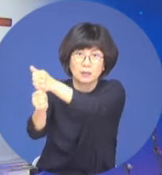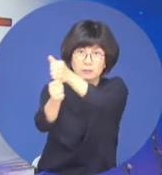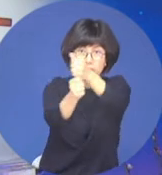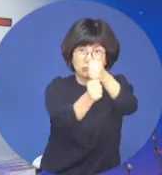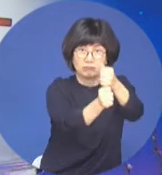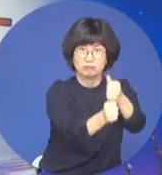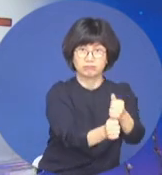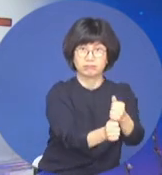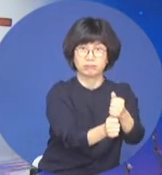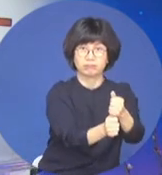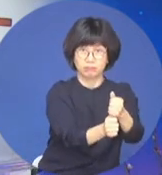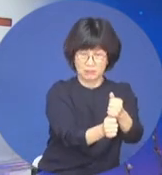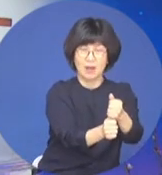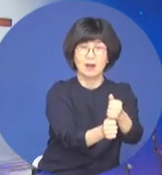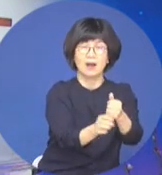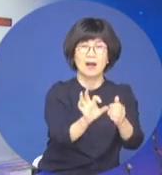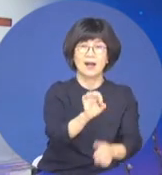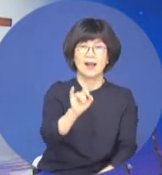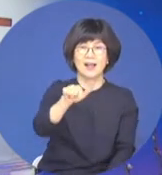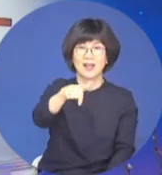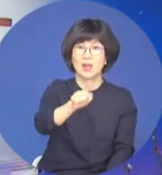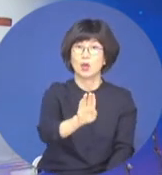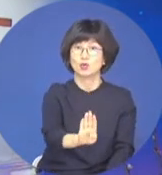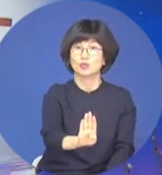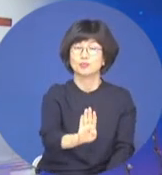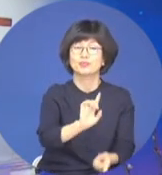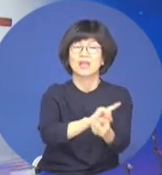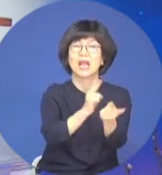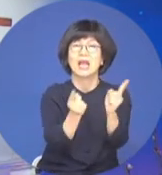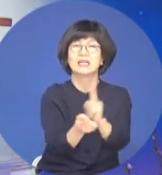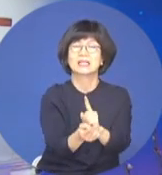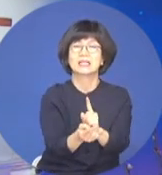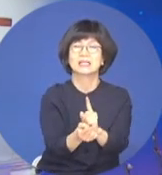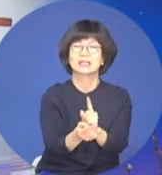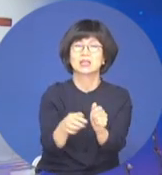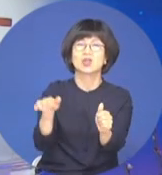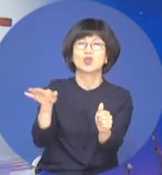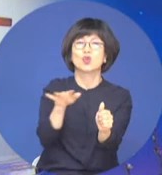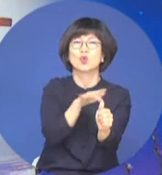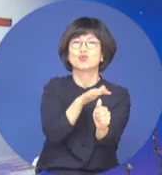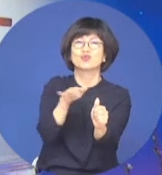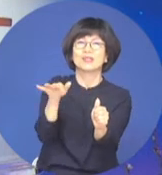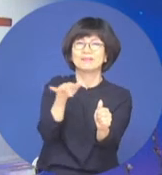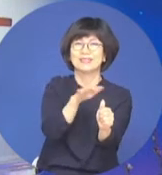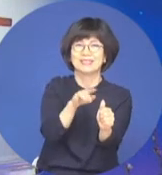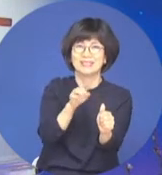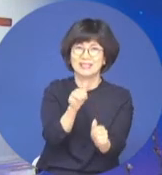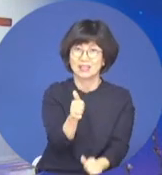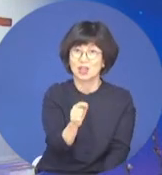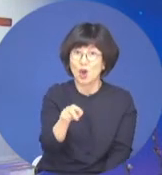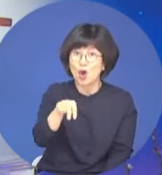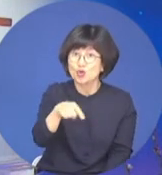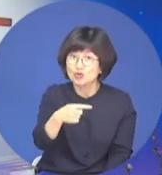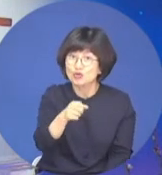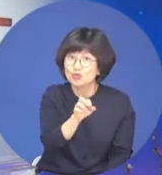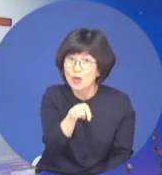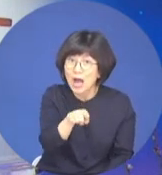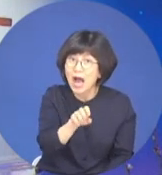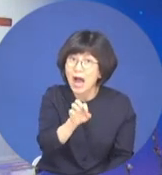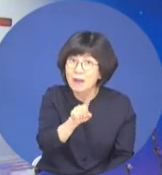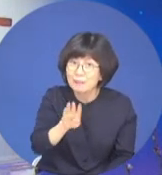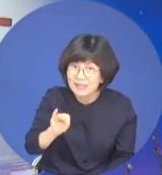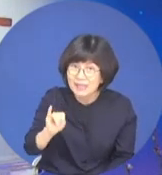애굽을 대변할 수 있는 말하자면 허수아비 왕을 세우게 되는데 이제 18대 왕을 세우게 됩니다. 18대